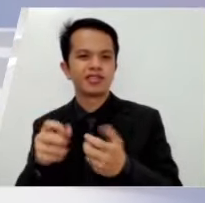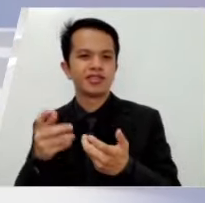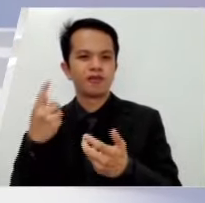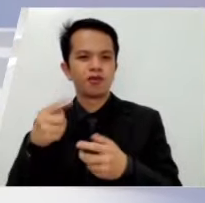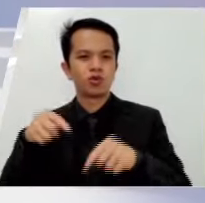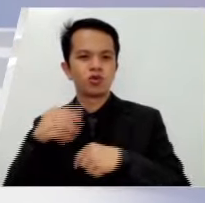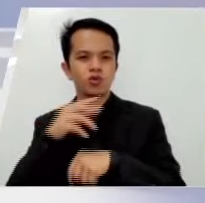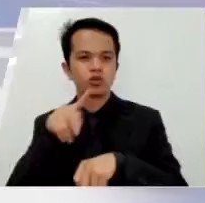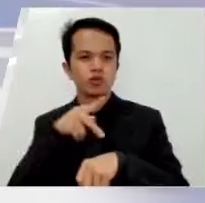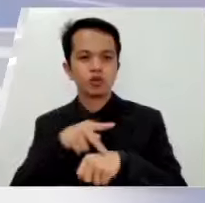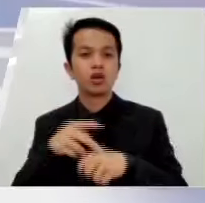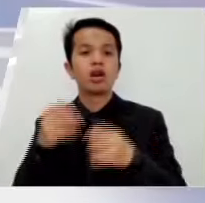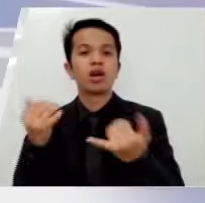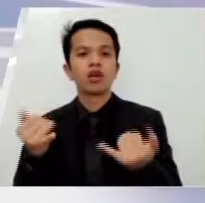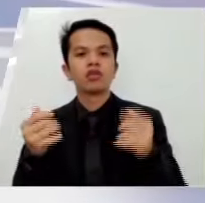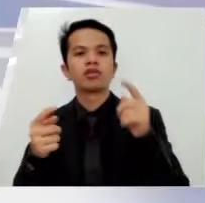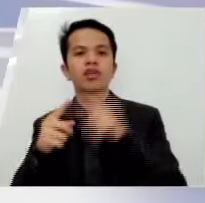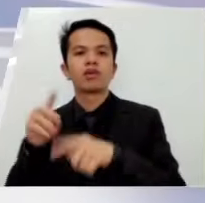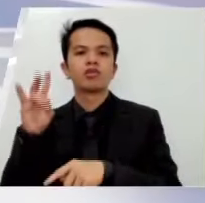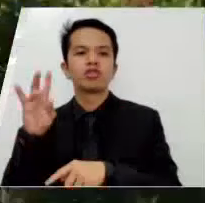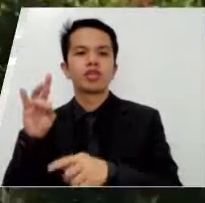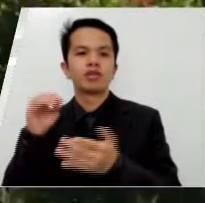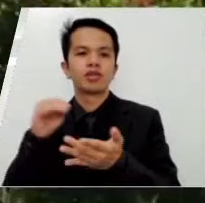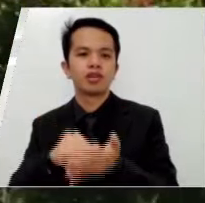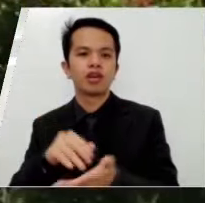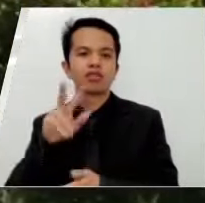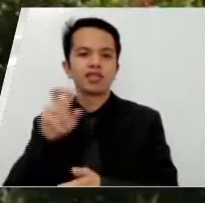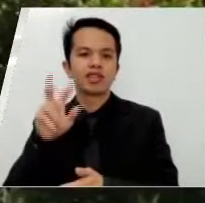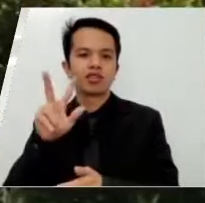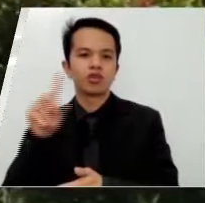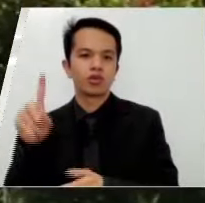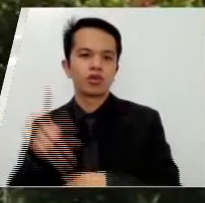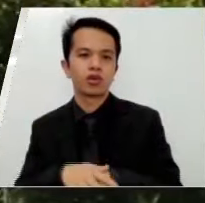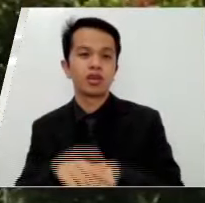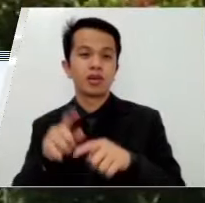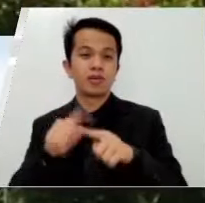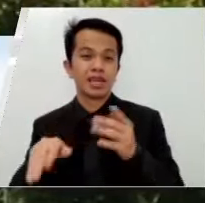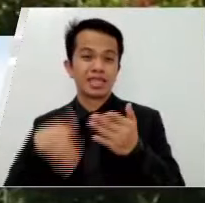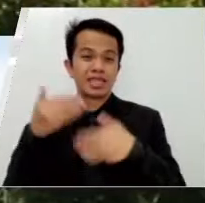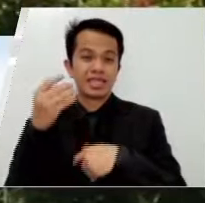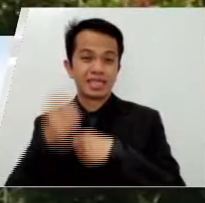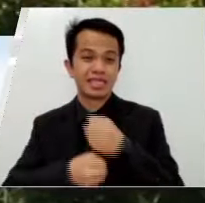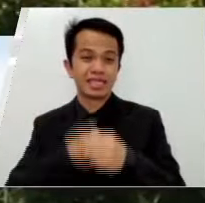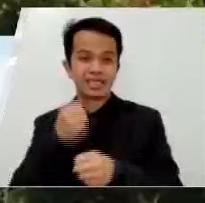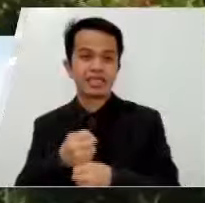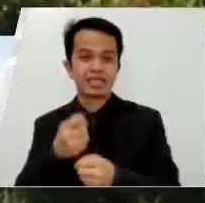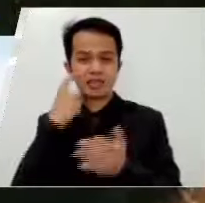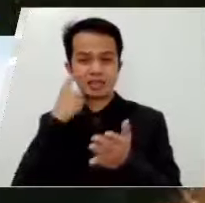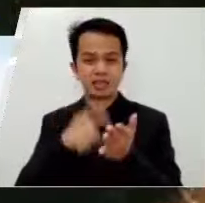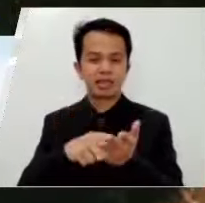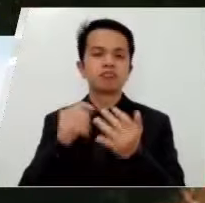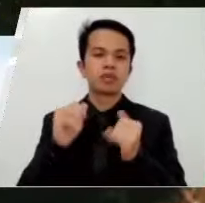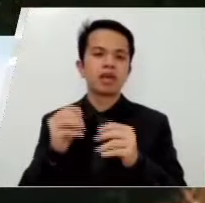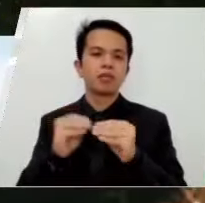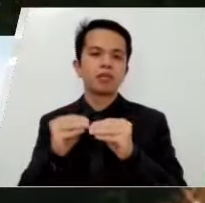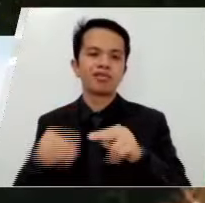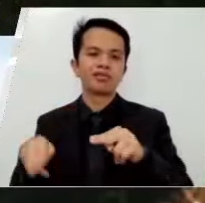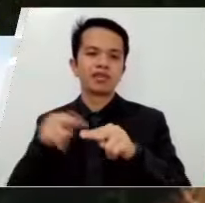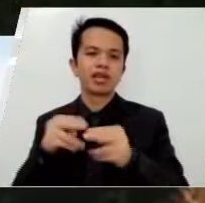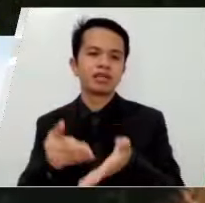pumalo sa 17,331 megawatts. Pero sa mga susunod na taon, nakikita ng lalo pang lalaki ang demand sa kuryente